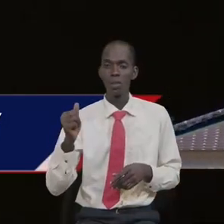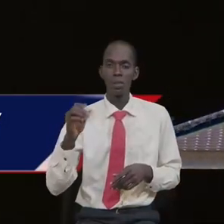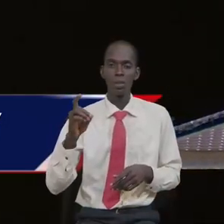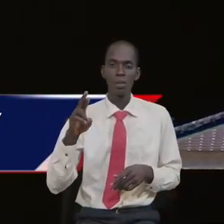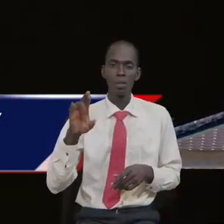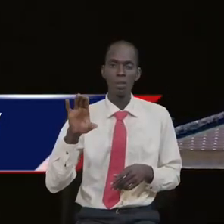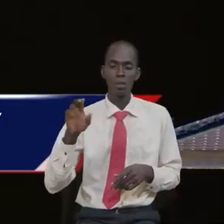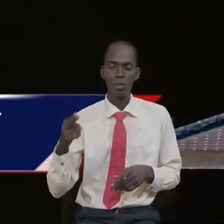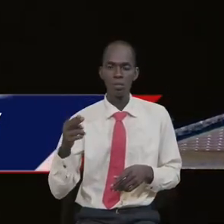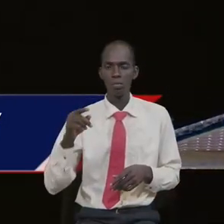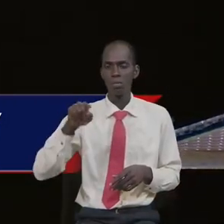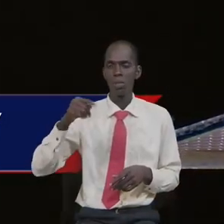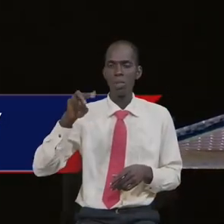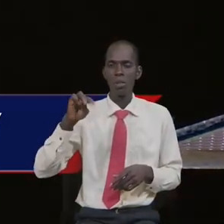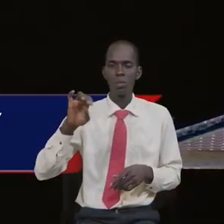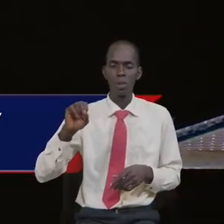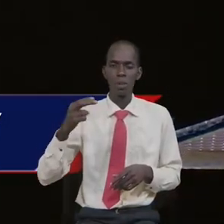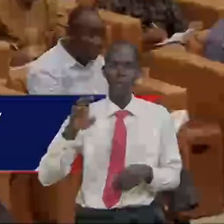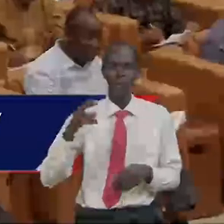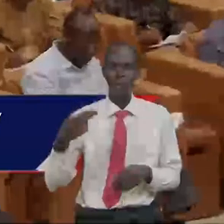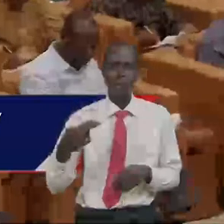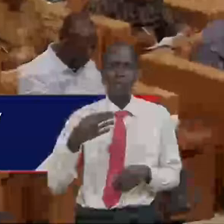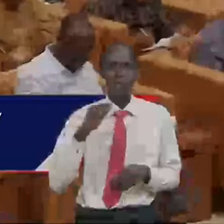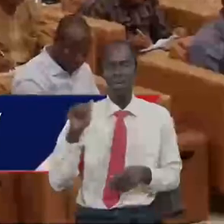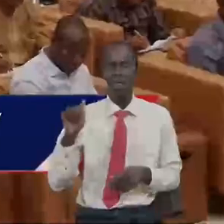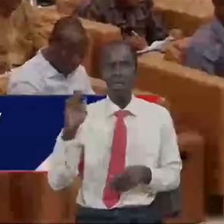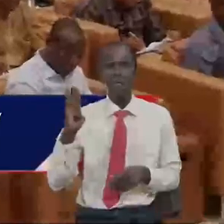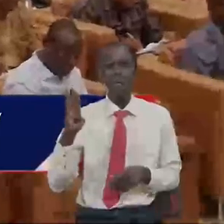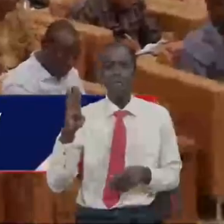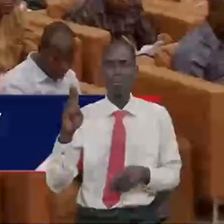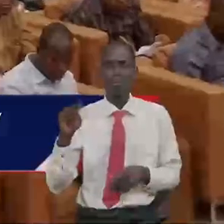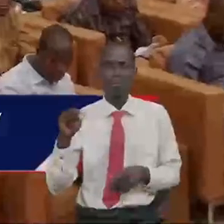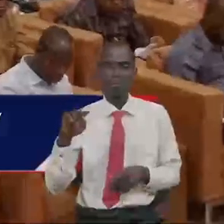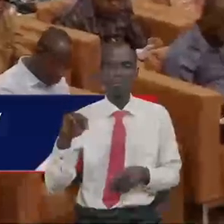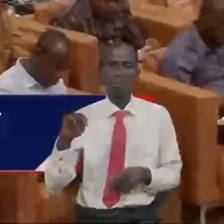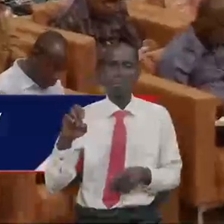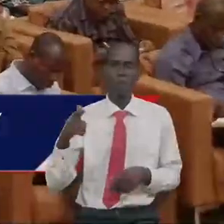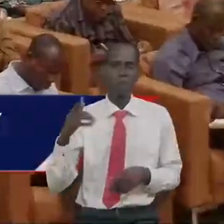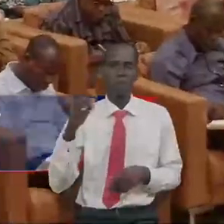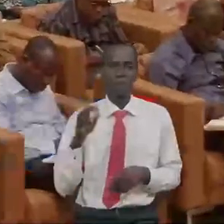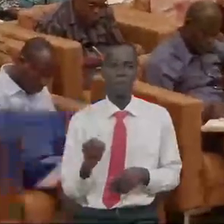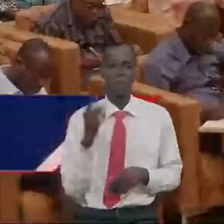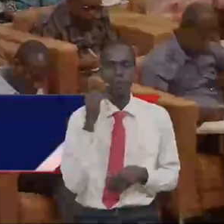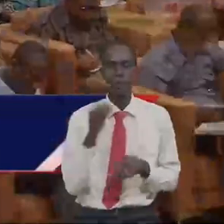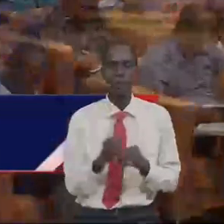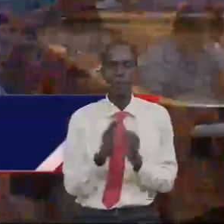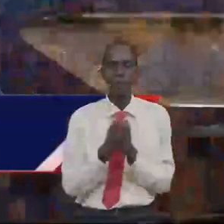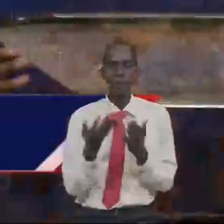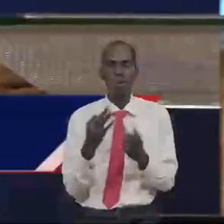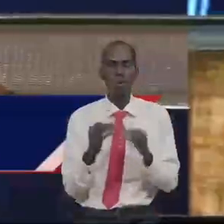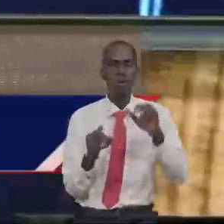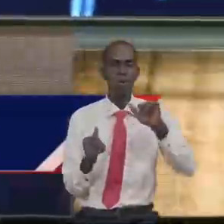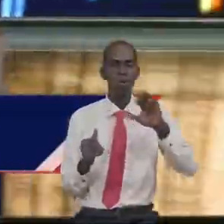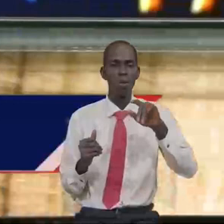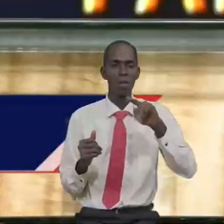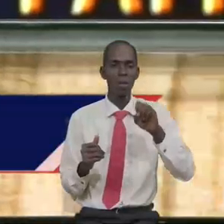a-t-il promis de vous délivrer? Il vous délivrera. Allons aux actes. Actes chapitre 5,